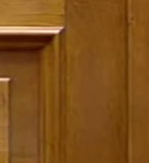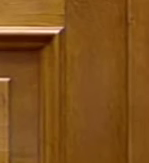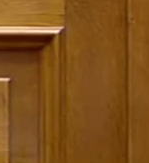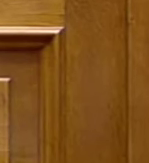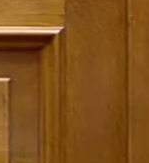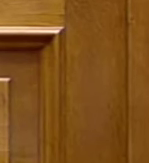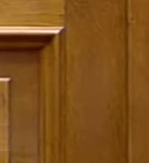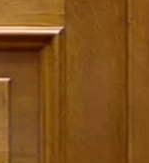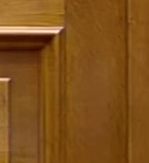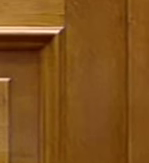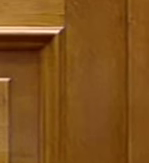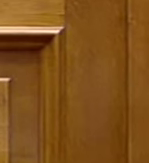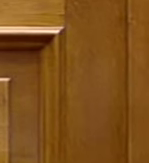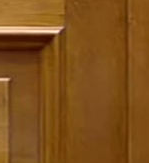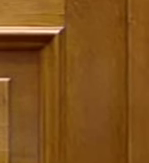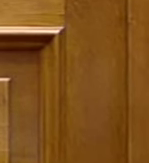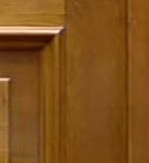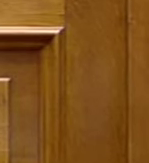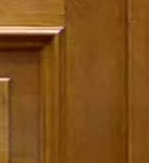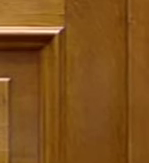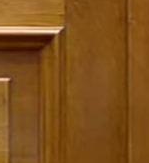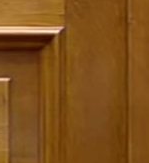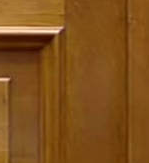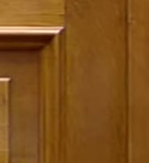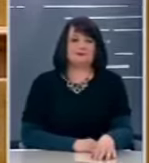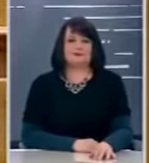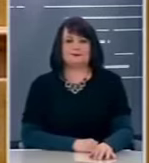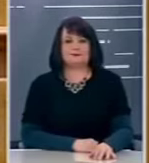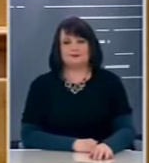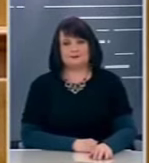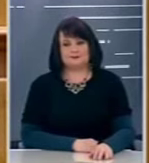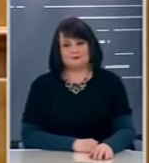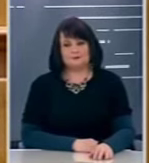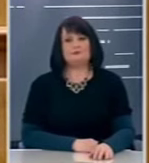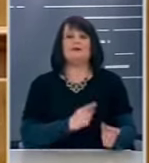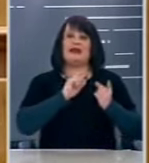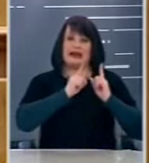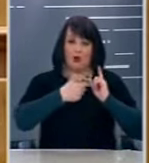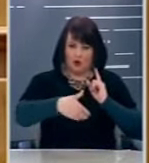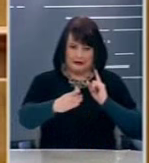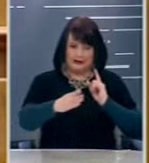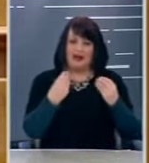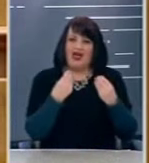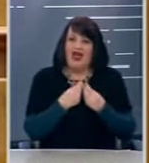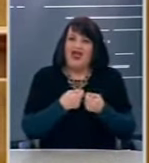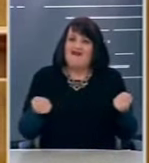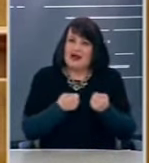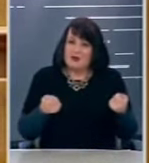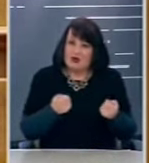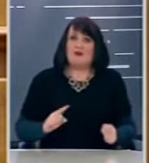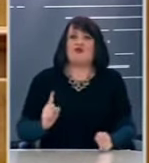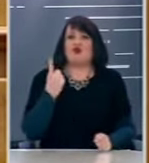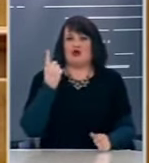οι όποιες μεταρρυθμίσεις συμφωνηθούν θα εφαρμοστούν από